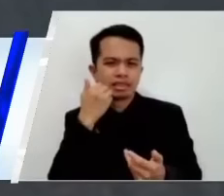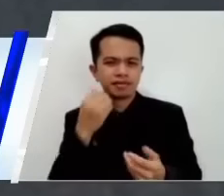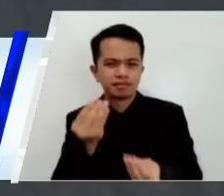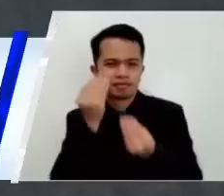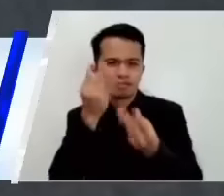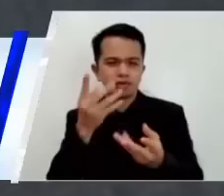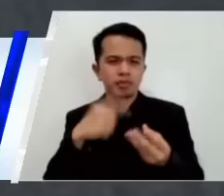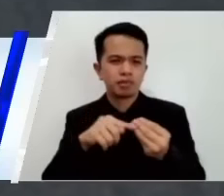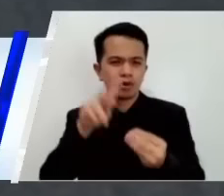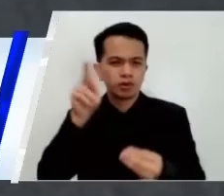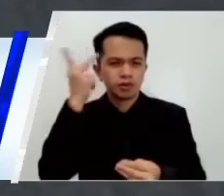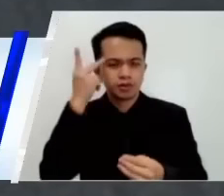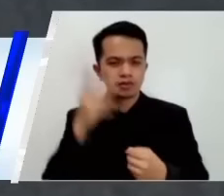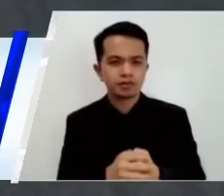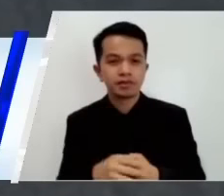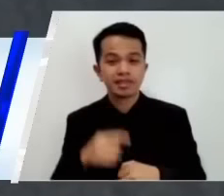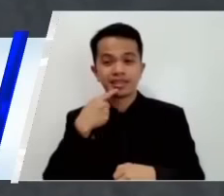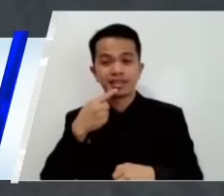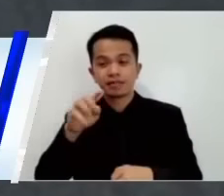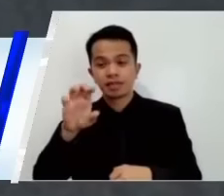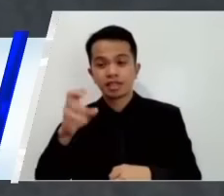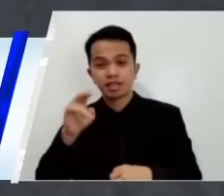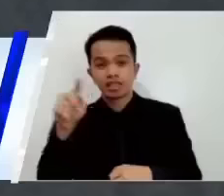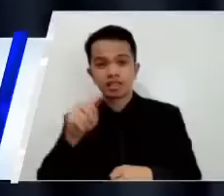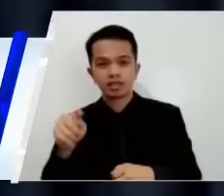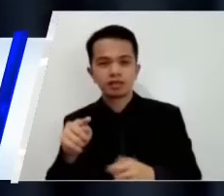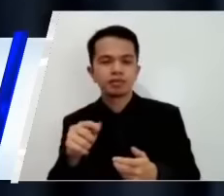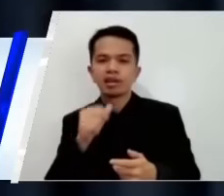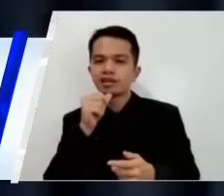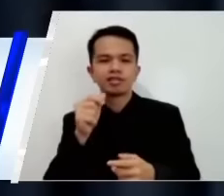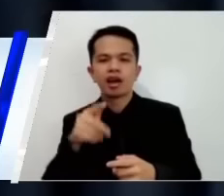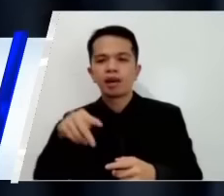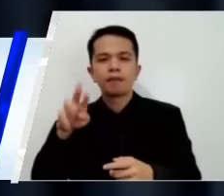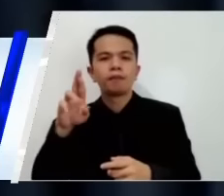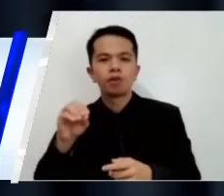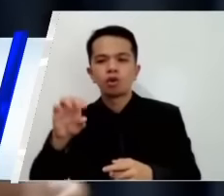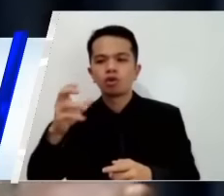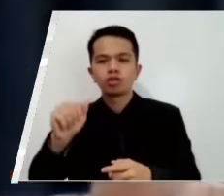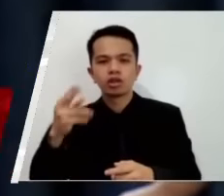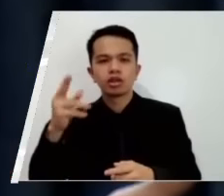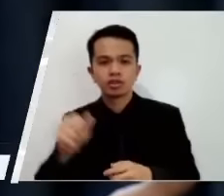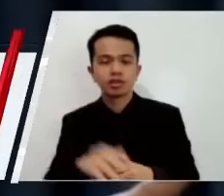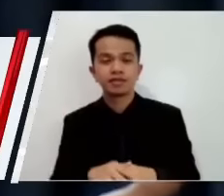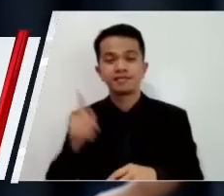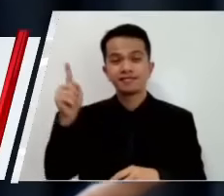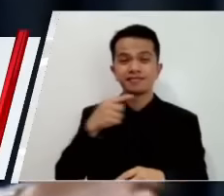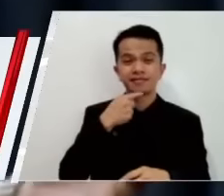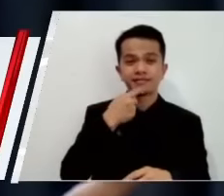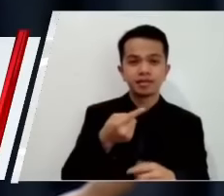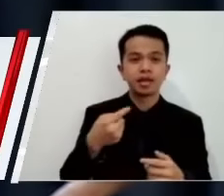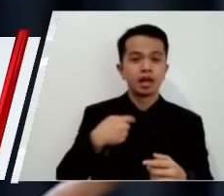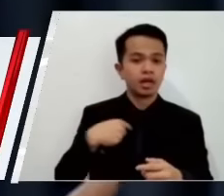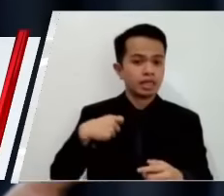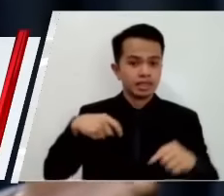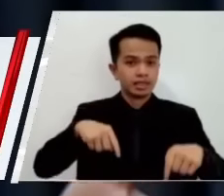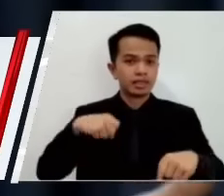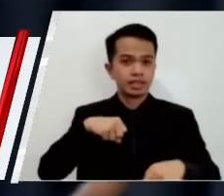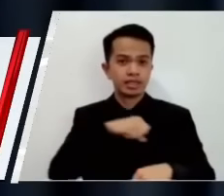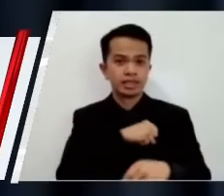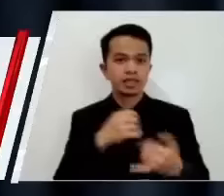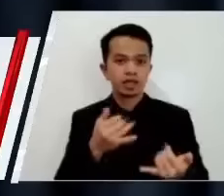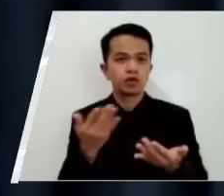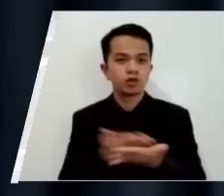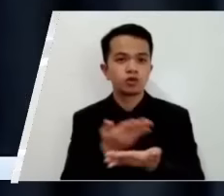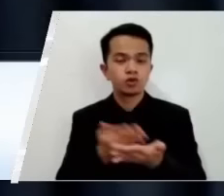Eh. Ayon pa kay Escudero, hindi siya pro-chacha. Pero... But at the end of the day, as a Senate, the new majority is